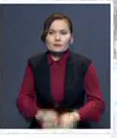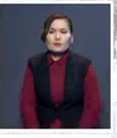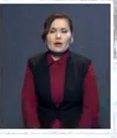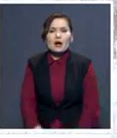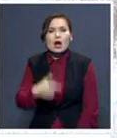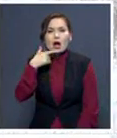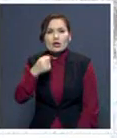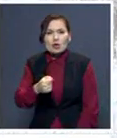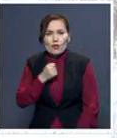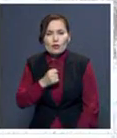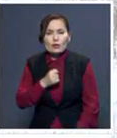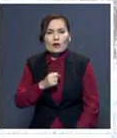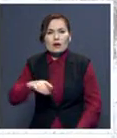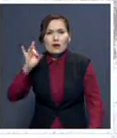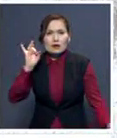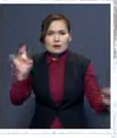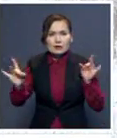Жауынгерлік дабыл бойынша